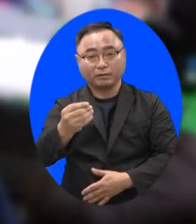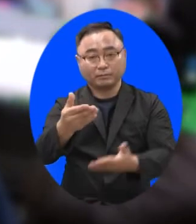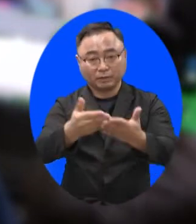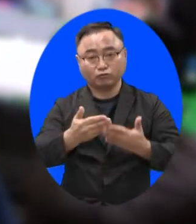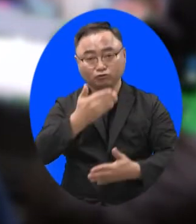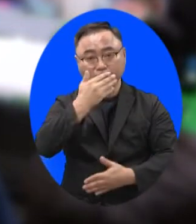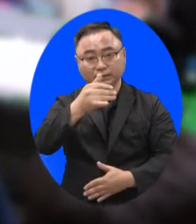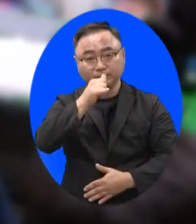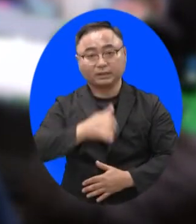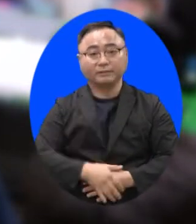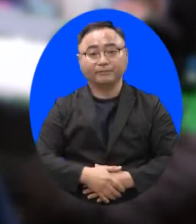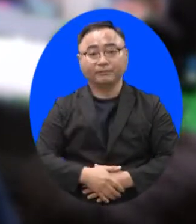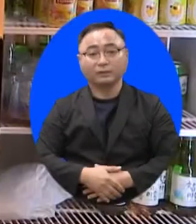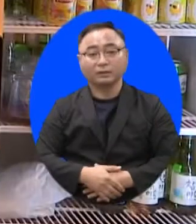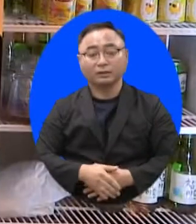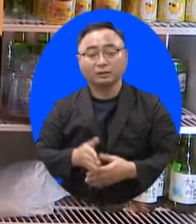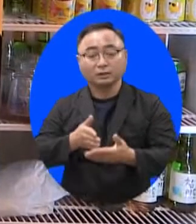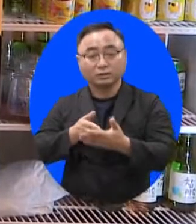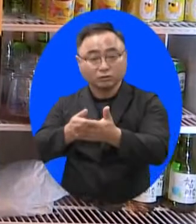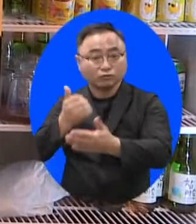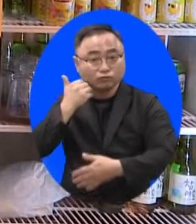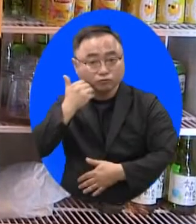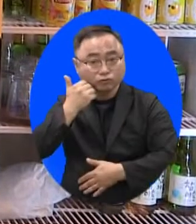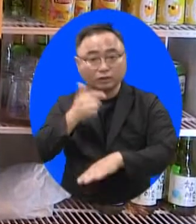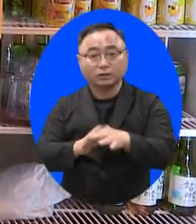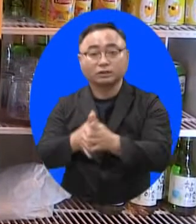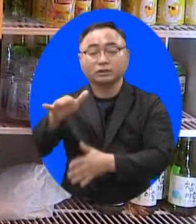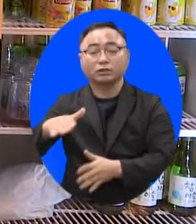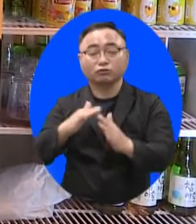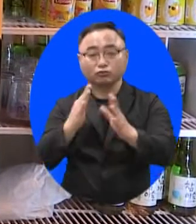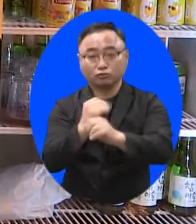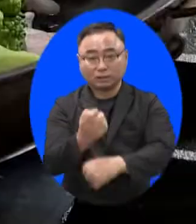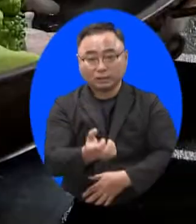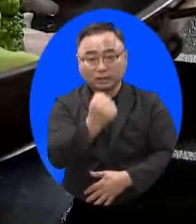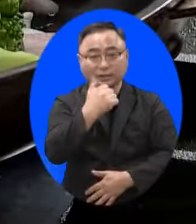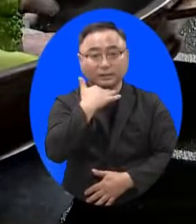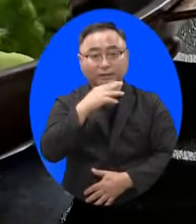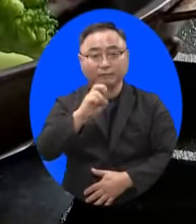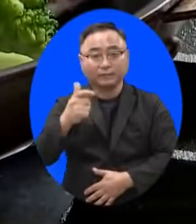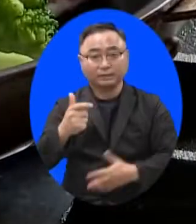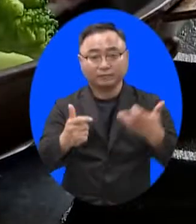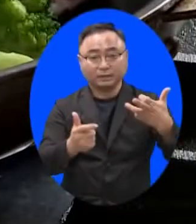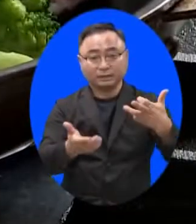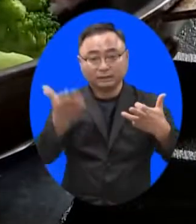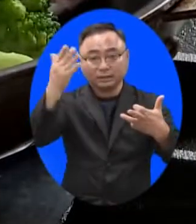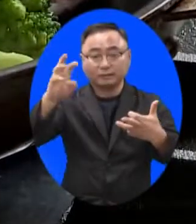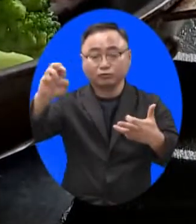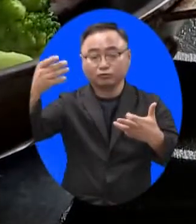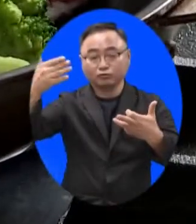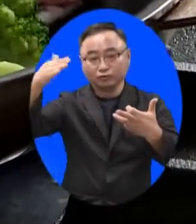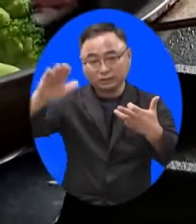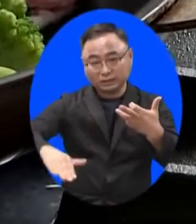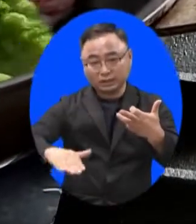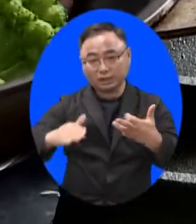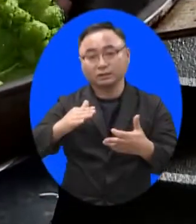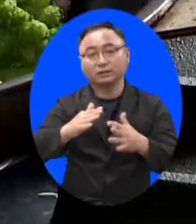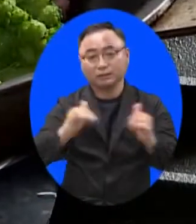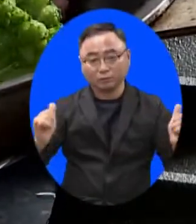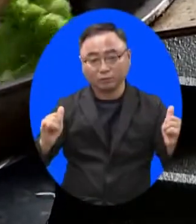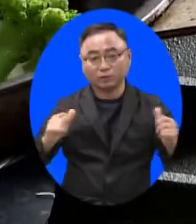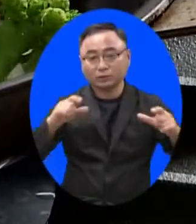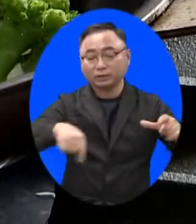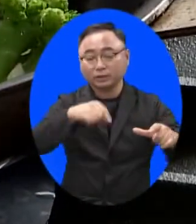수 있는 통장입니다. 신청 자격은 대전시에 주민등록을 둔 만 18세 이상, 39세 이하의